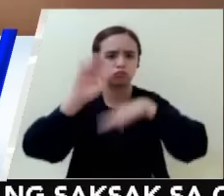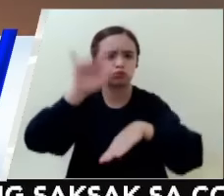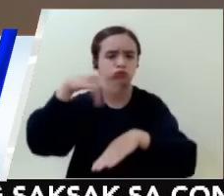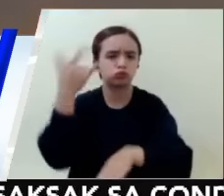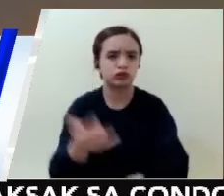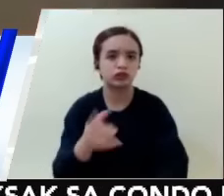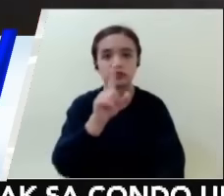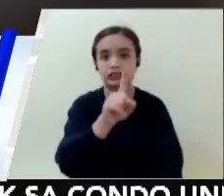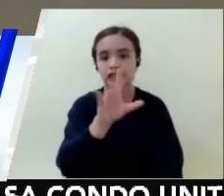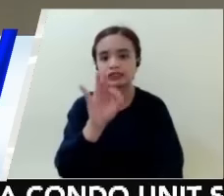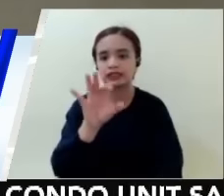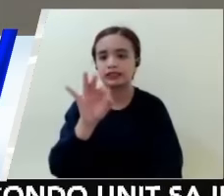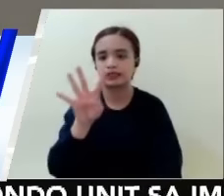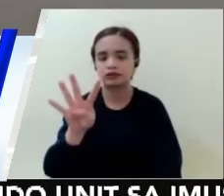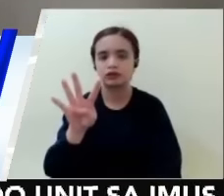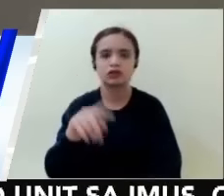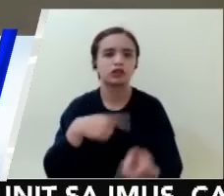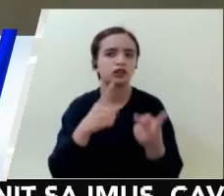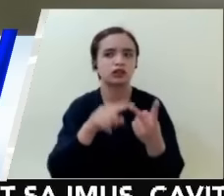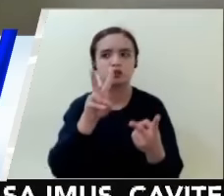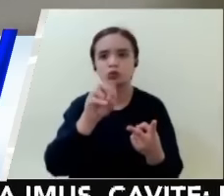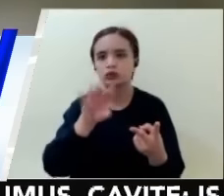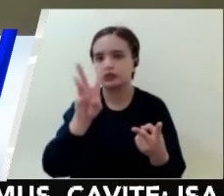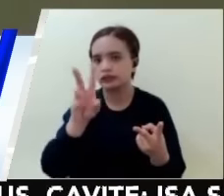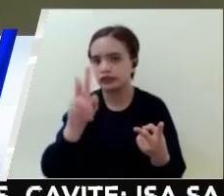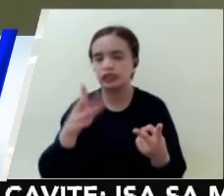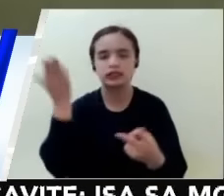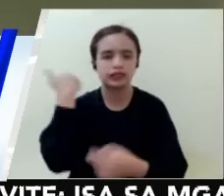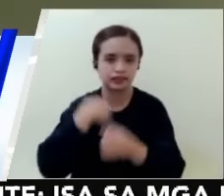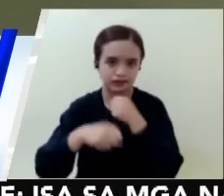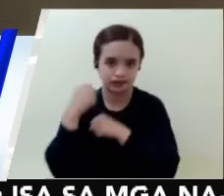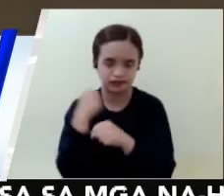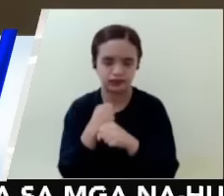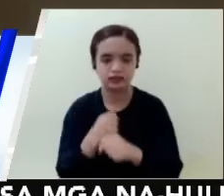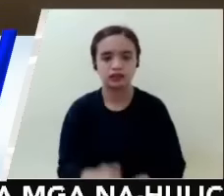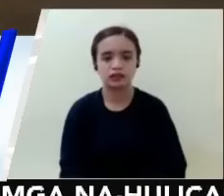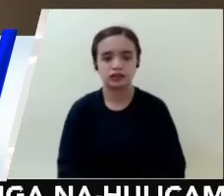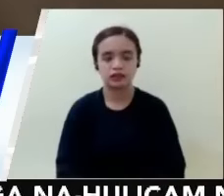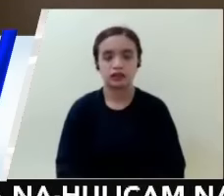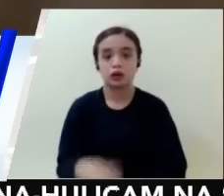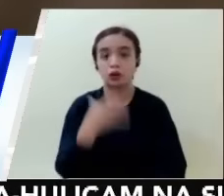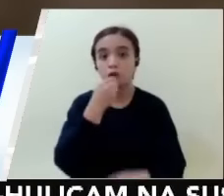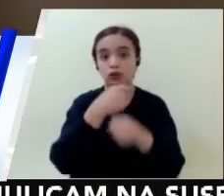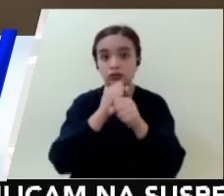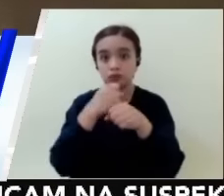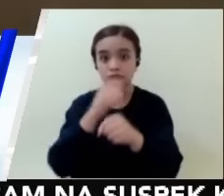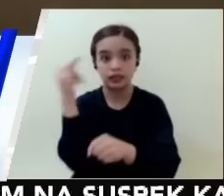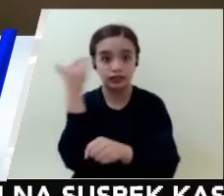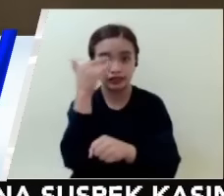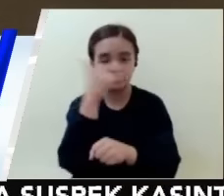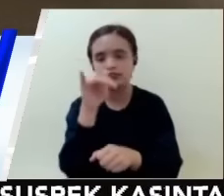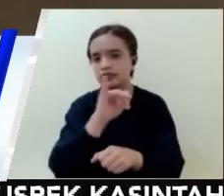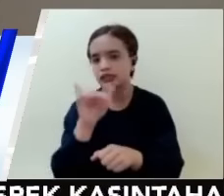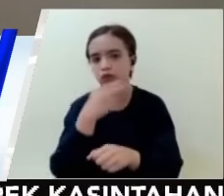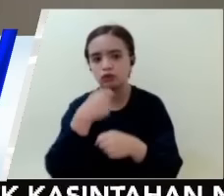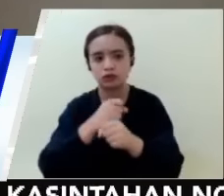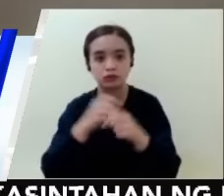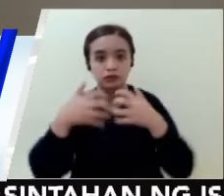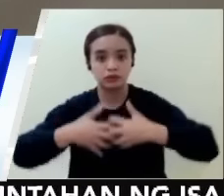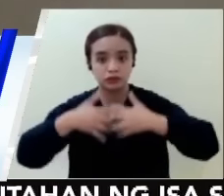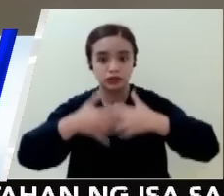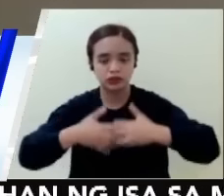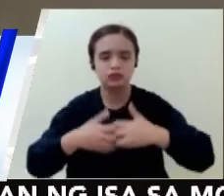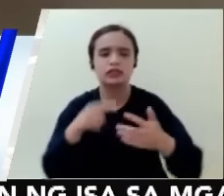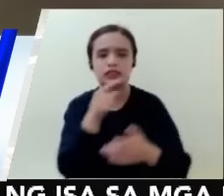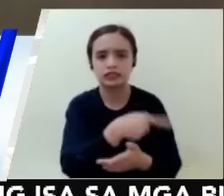1994, 2016 at noong isang taon. Nangako ang manufacturer ng eroplano pati ang gumawa ng makina nito na tutulong sila